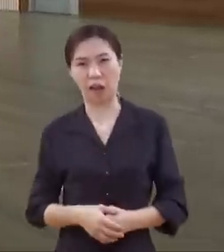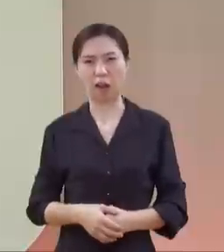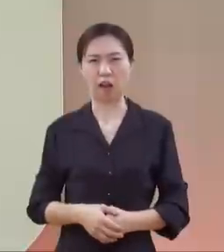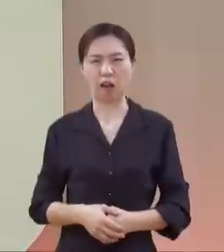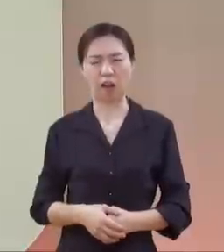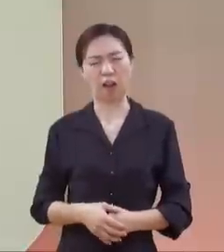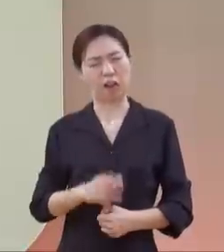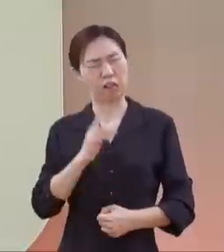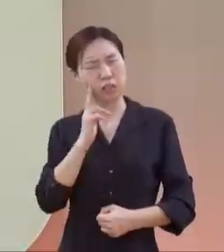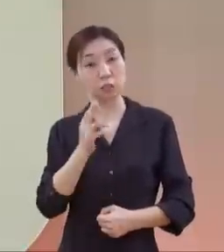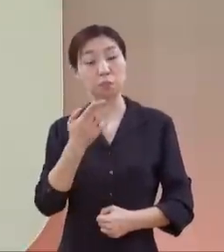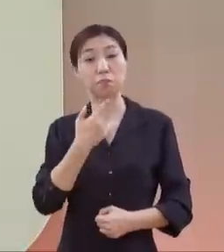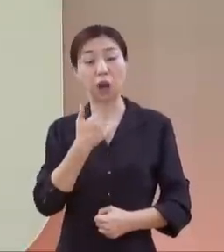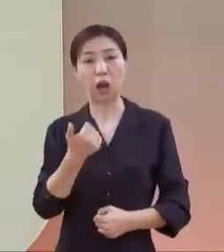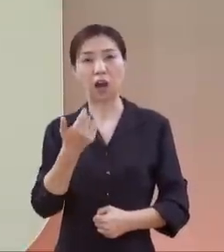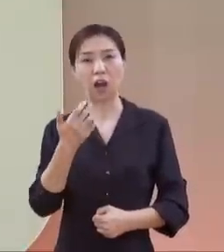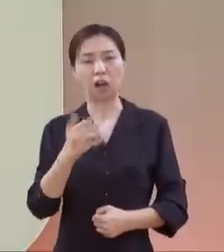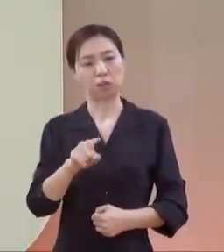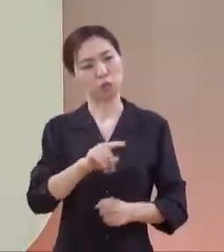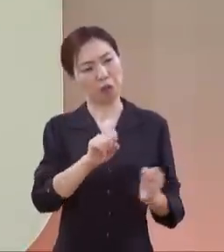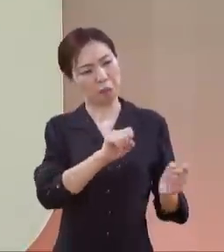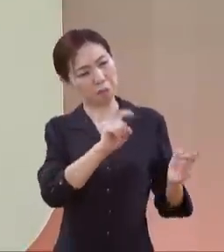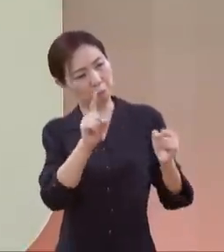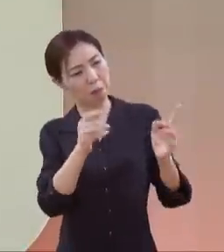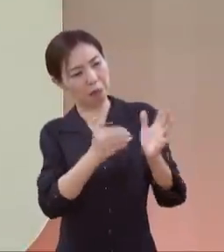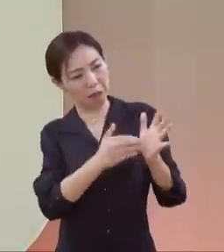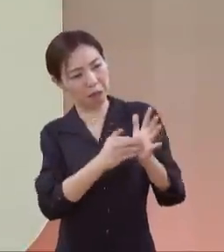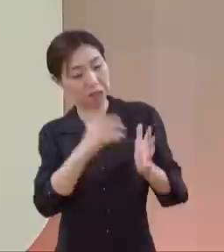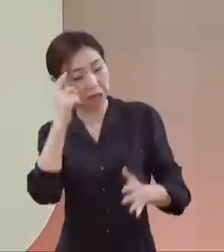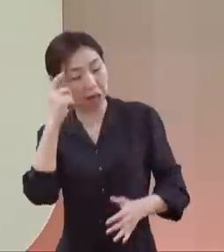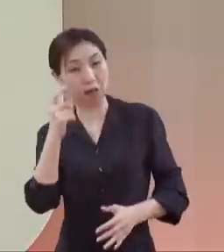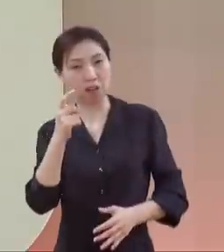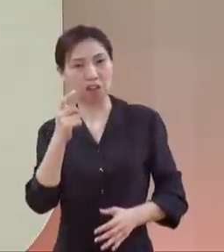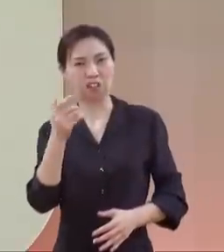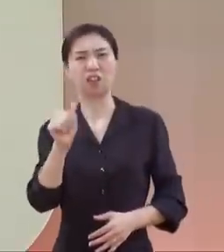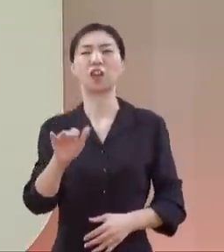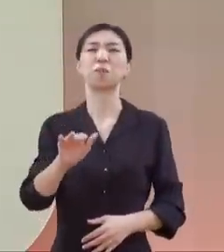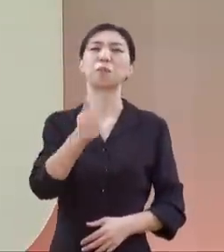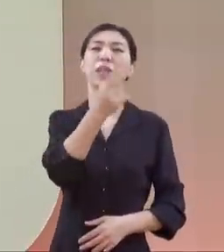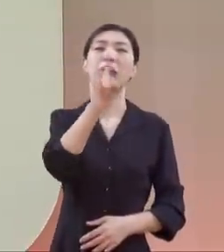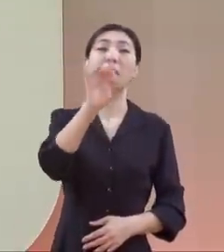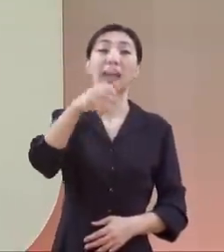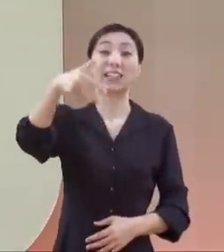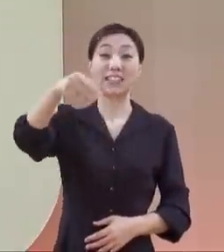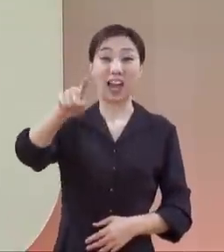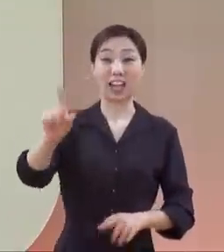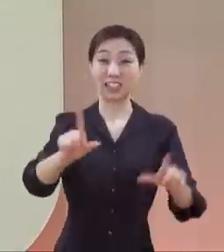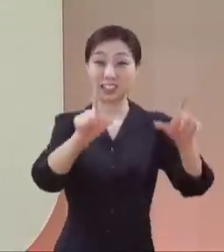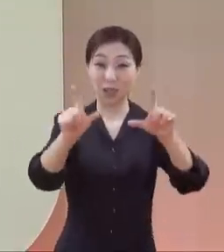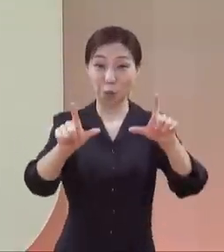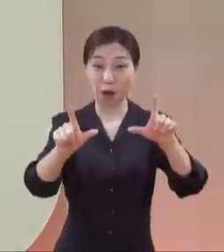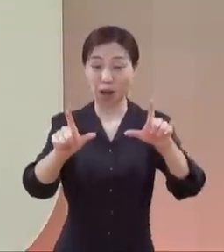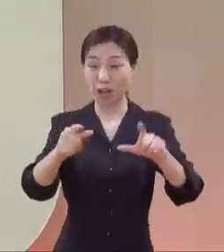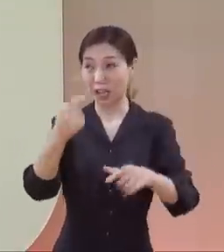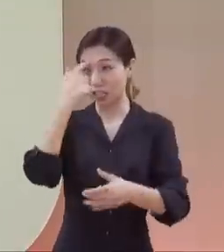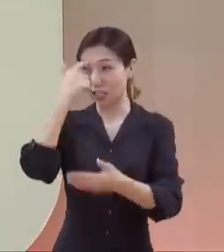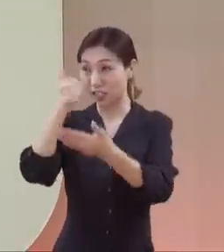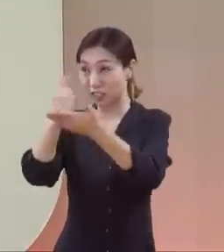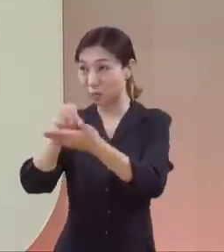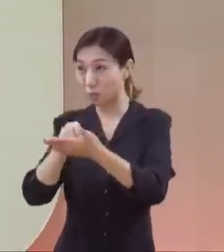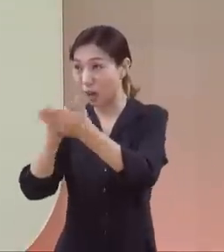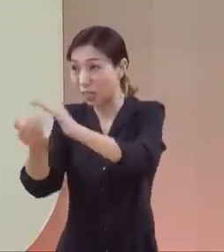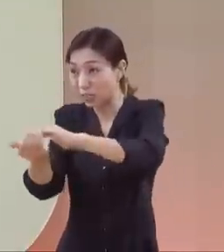이제 행자 생활을 하다 보면 좀 저를 많이 시켜요 보통 행자생활하다면 스님들이 저를 많이 시킵니다